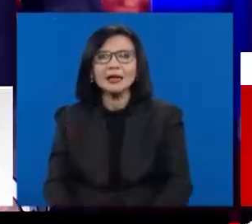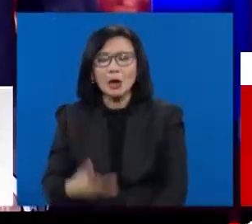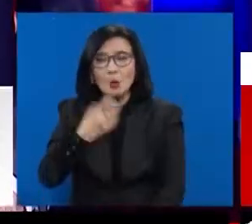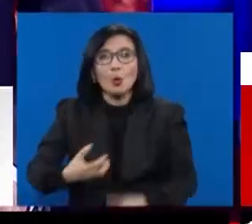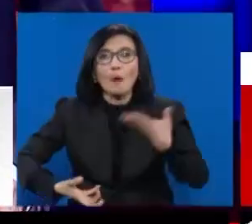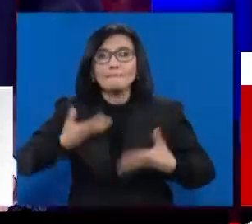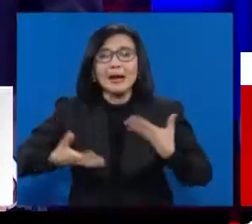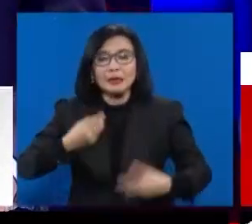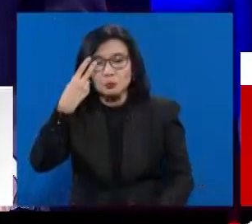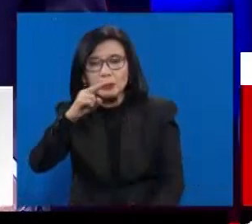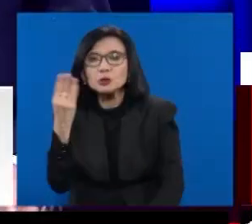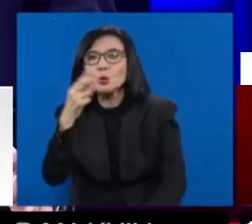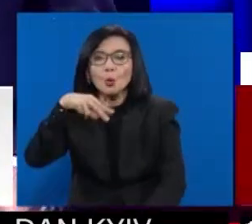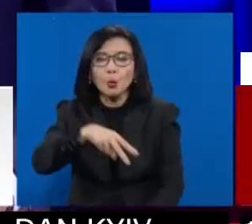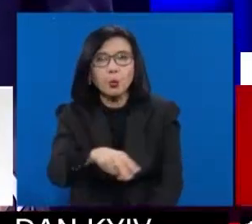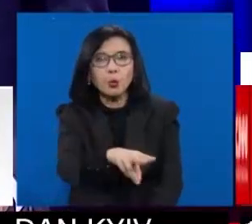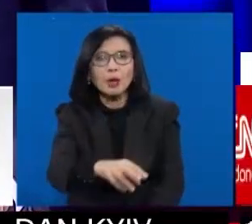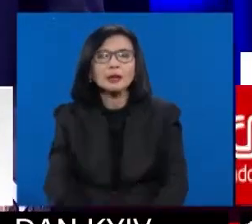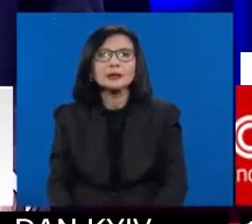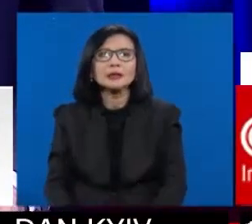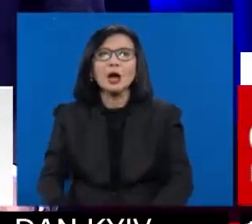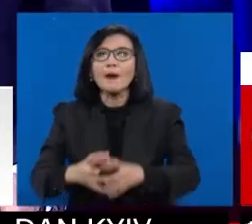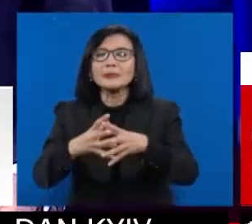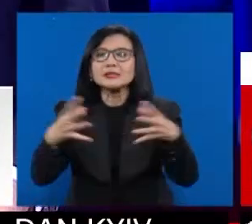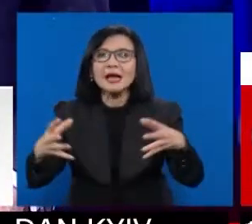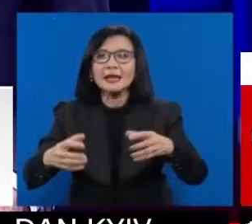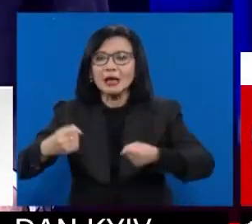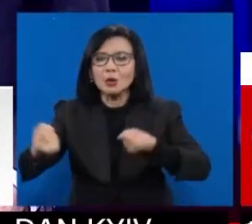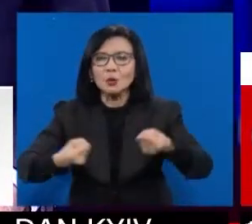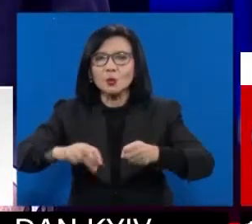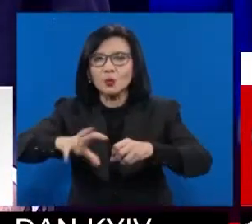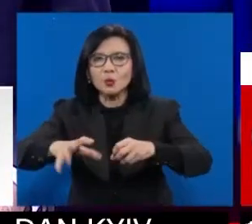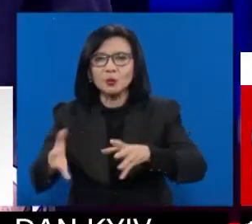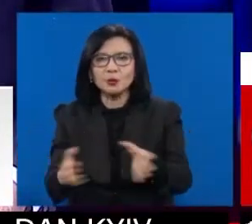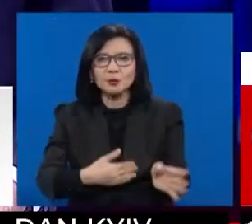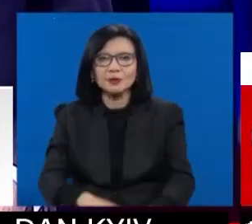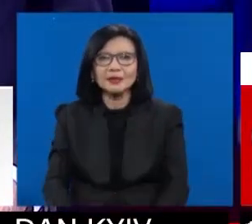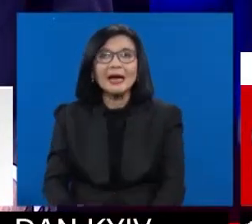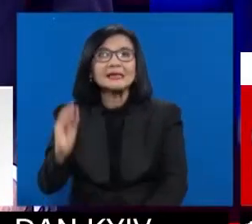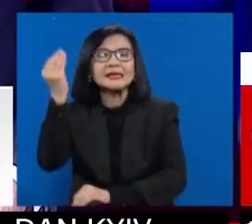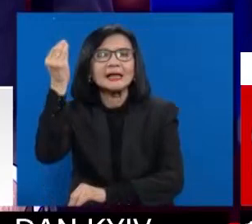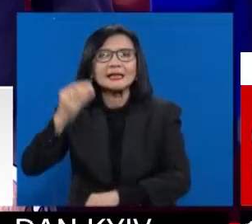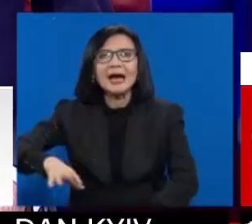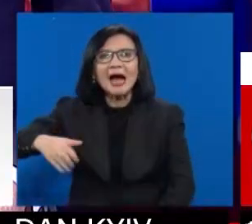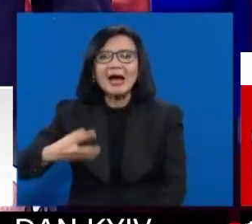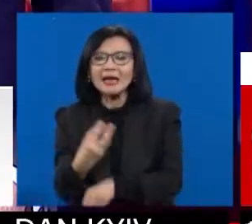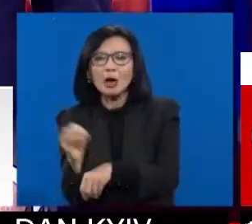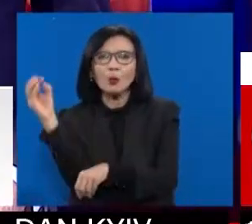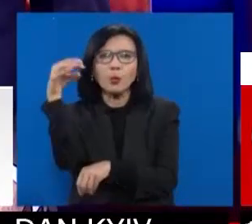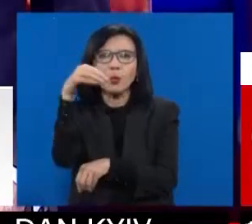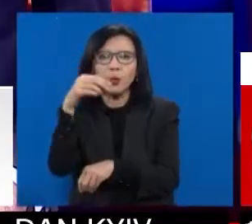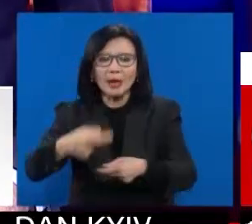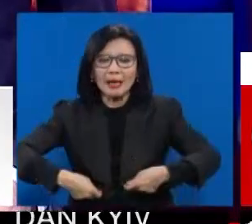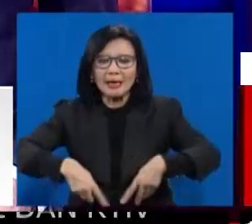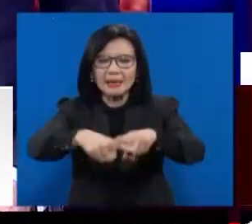ular piton berukuran besar di balik kap mesin. Sementara di Jakarta, anak ular kobra ditemukan di balik karpet kamar rumah